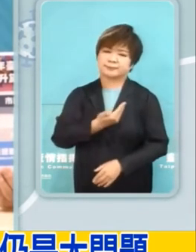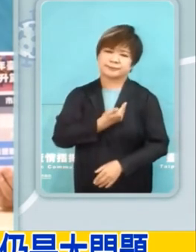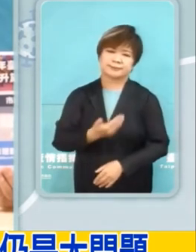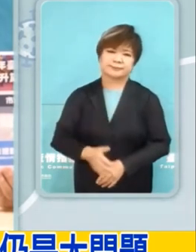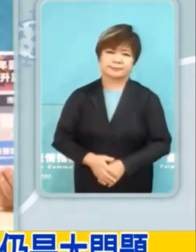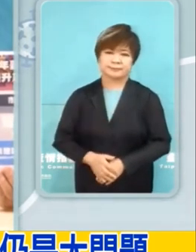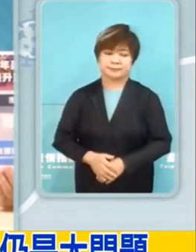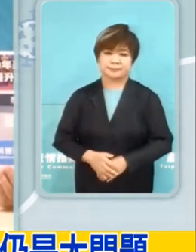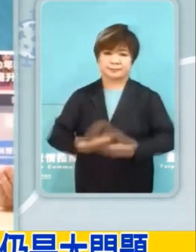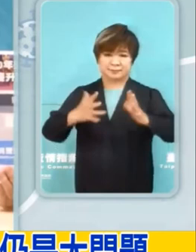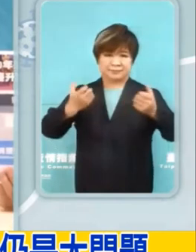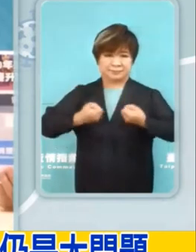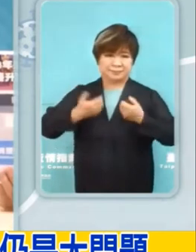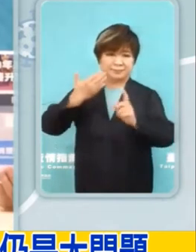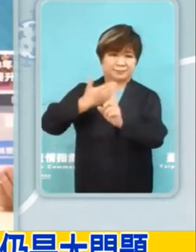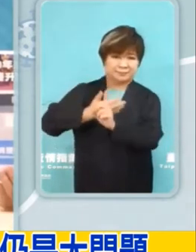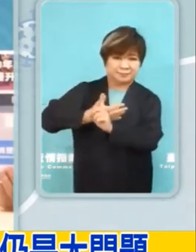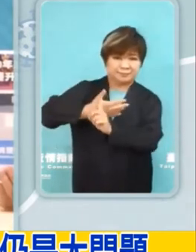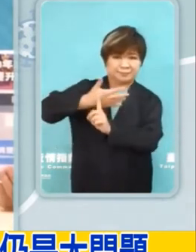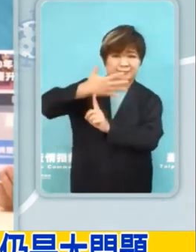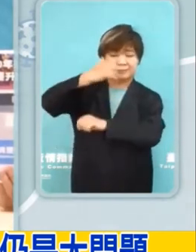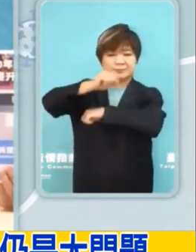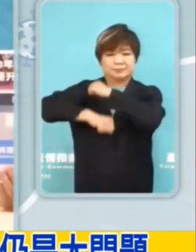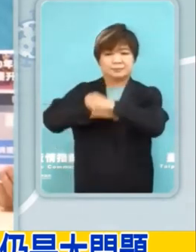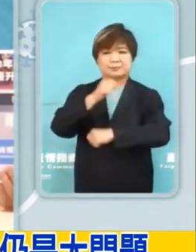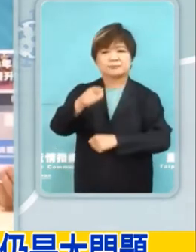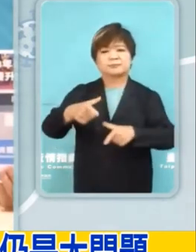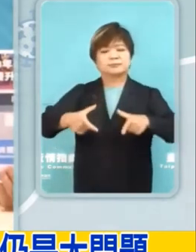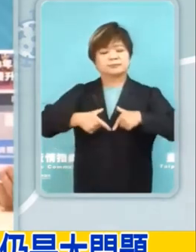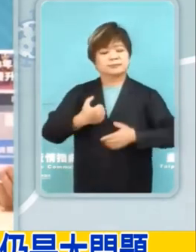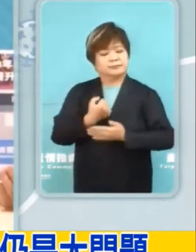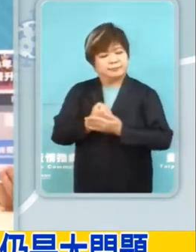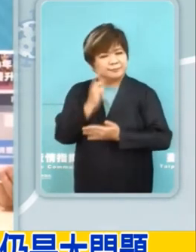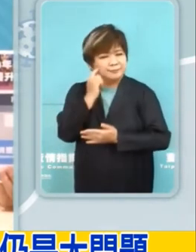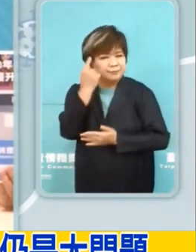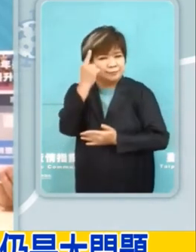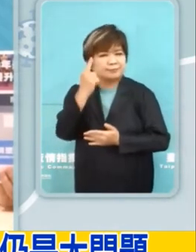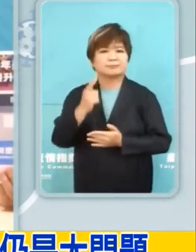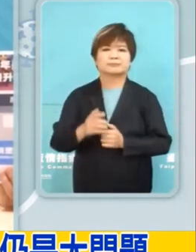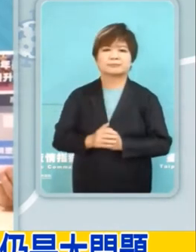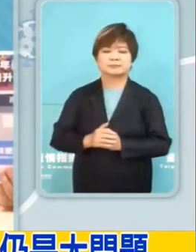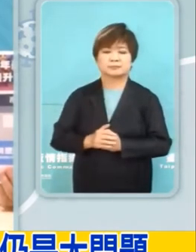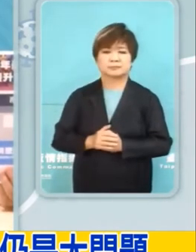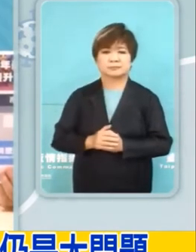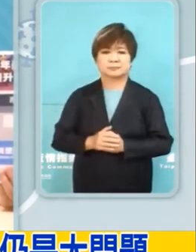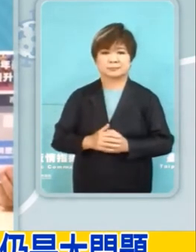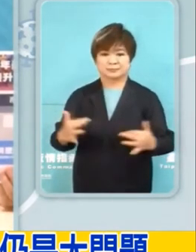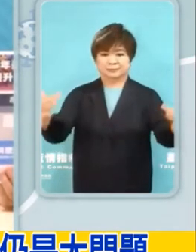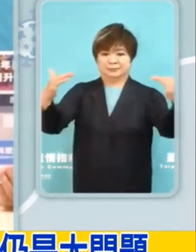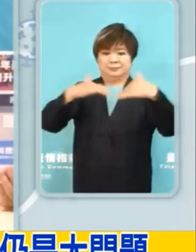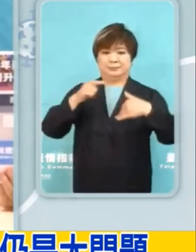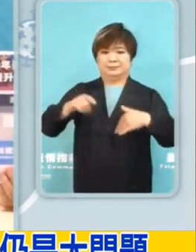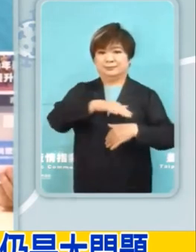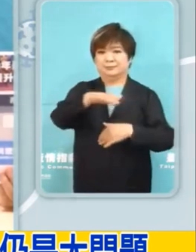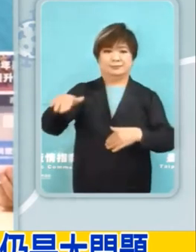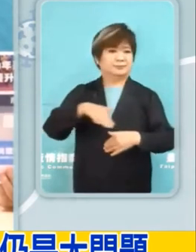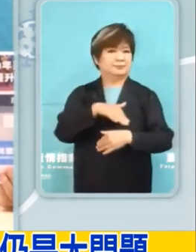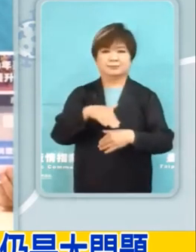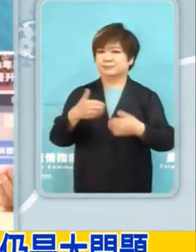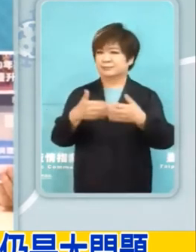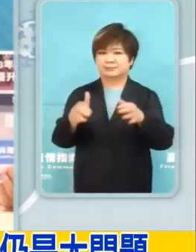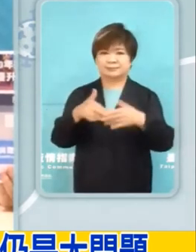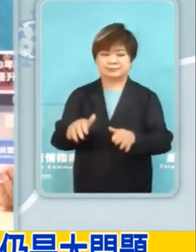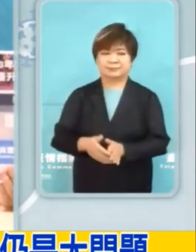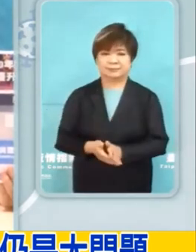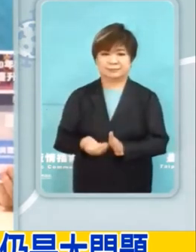这个国庆升旗活动就在心里面就好了，不用特别跑到四湖广场来，我们四湖广场只有事